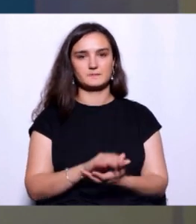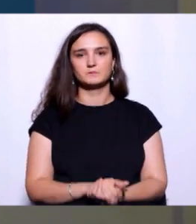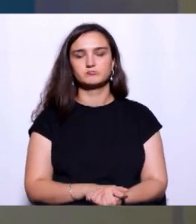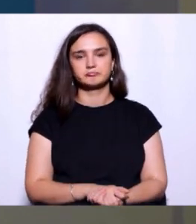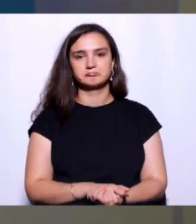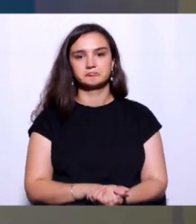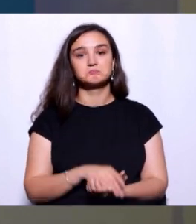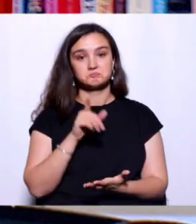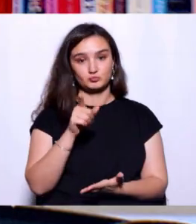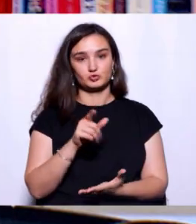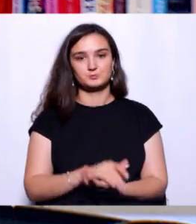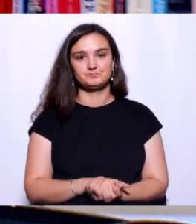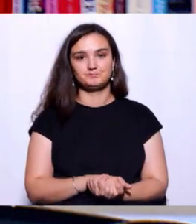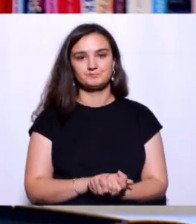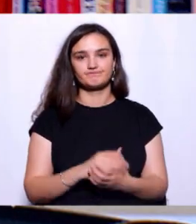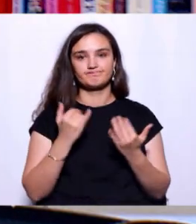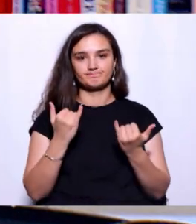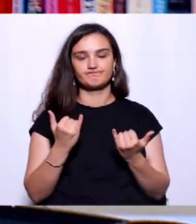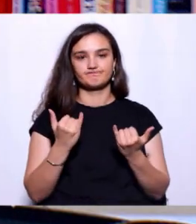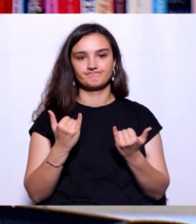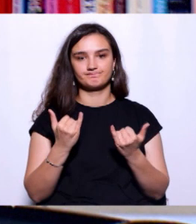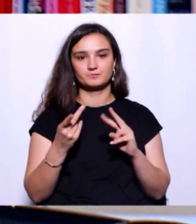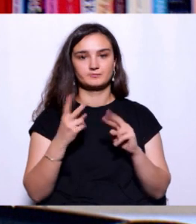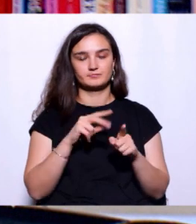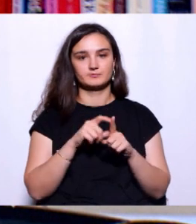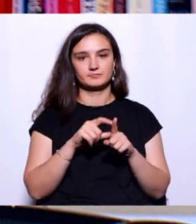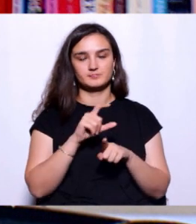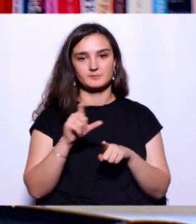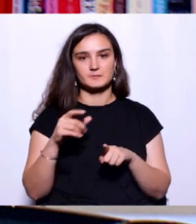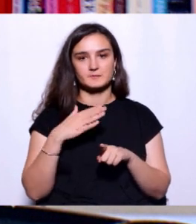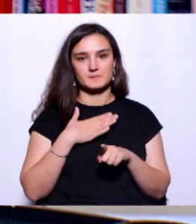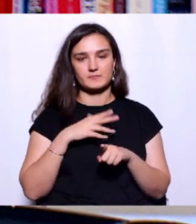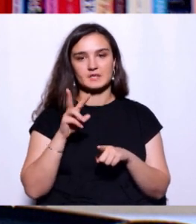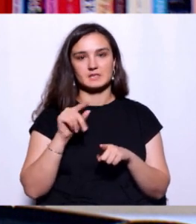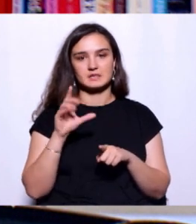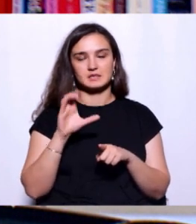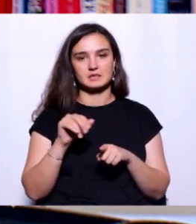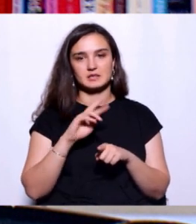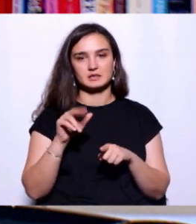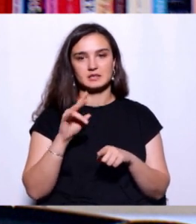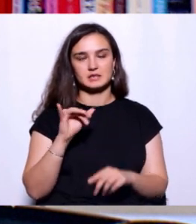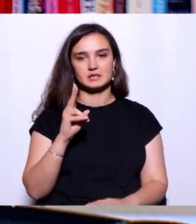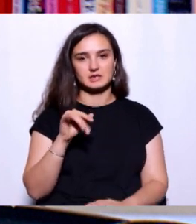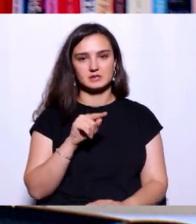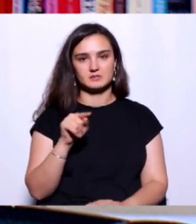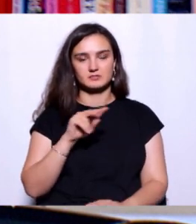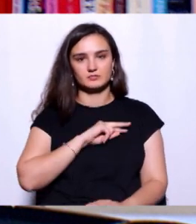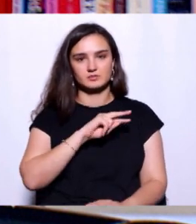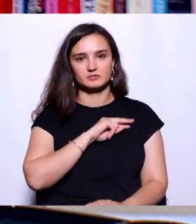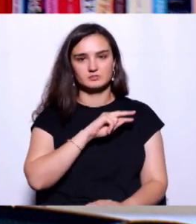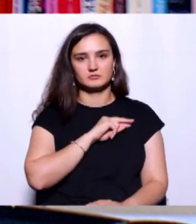ნაცვალსახელით. She. Now for object pronouns. So Lisa and Nick